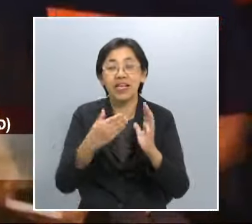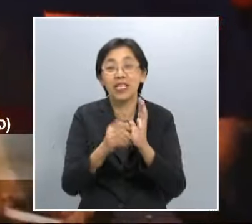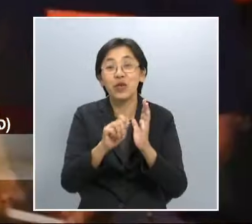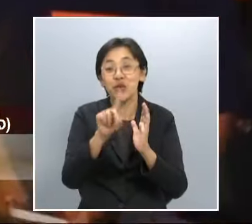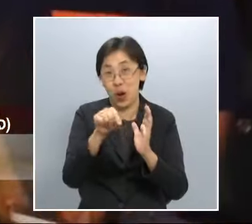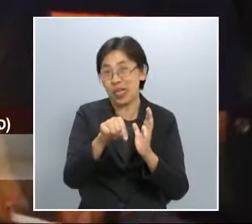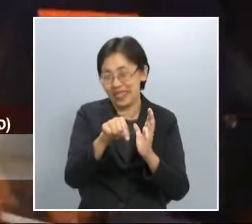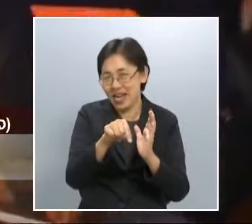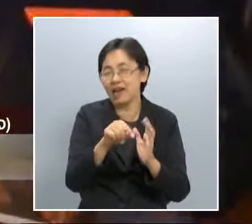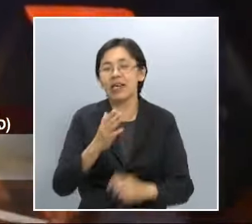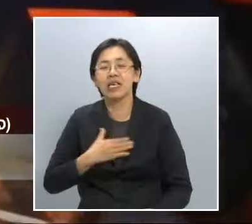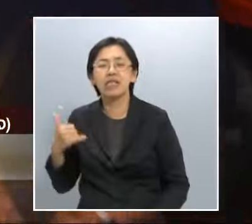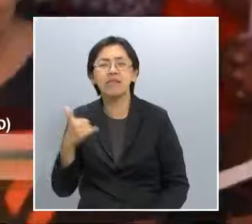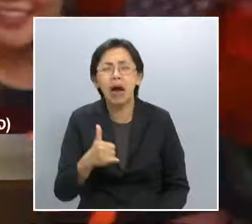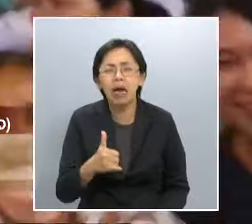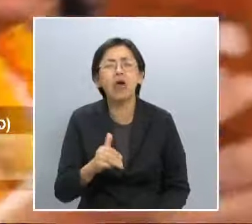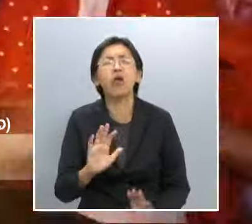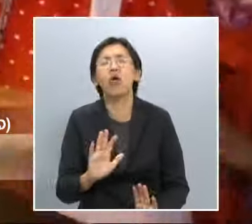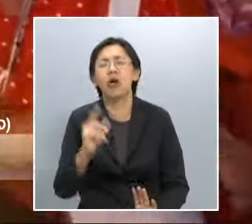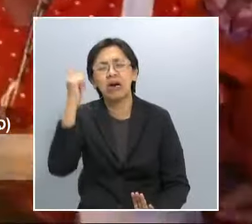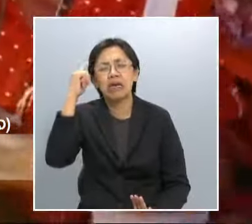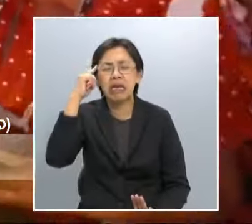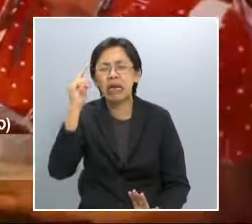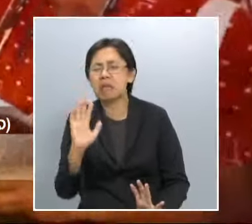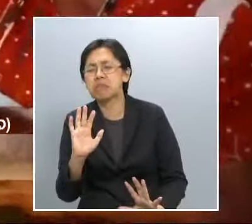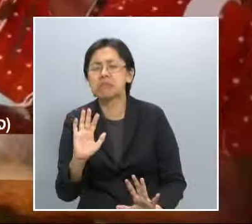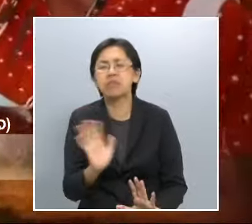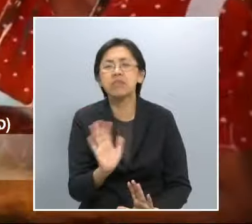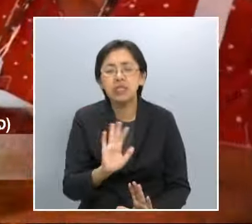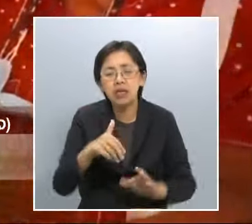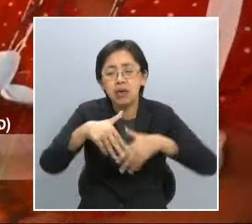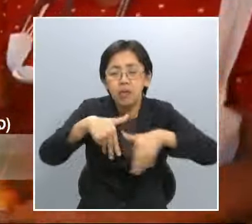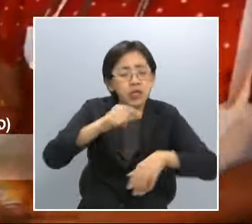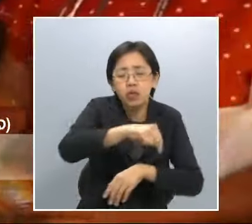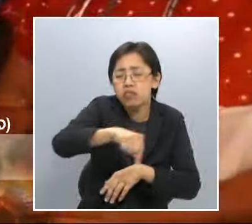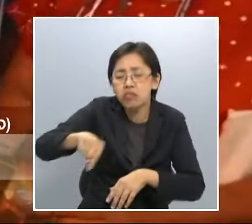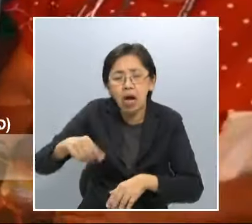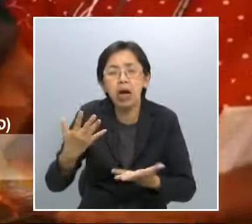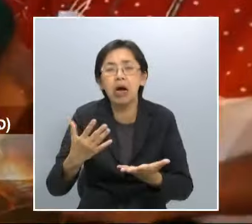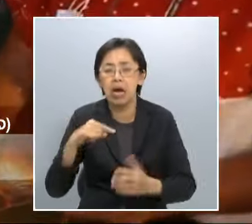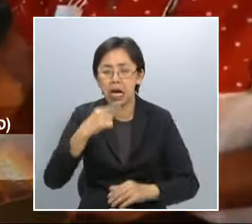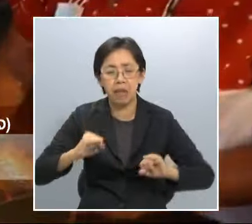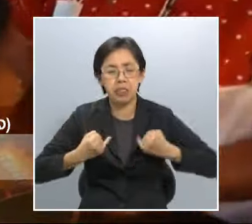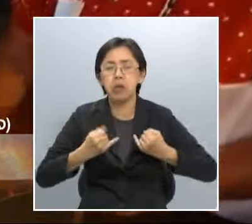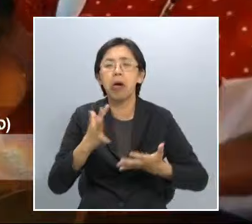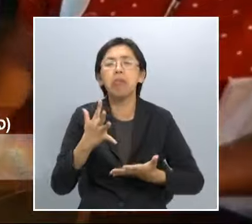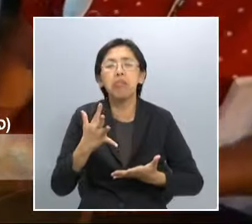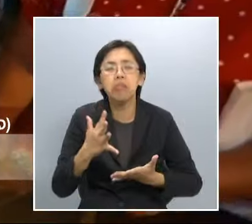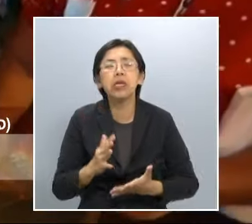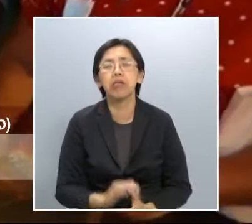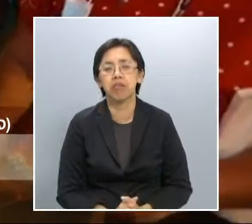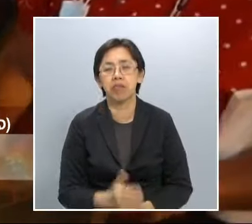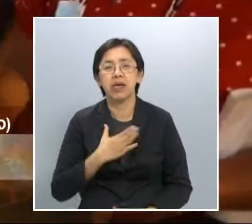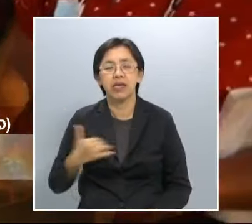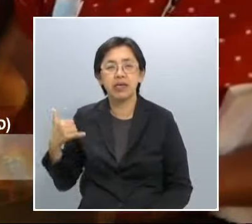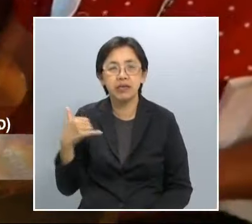คุณชัยธวัฒน์บอกอย่าไปคิดแบบนั้นประชาชนไม่ว่าจะเป็นที่ไหนไม่มีใครเป็นเจ้าของต้องการจะบกบว